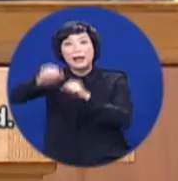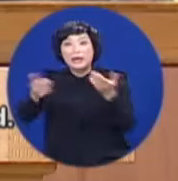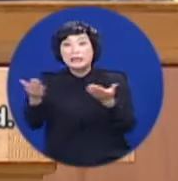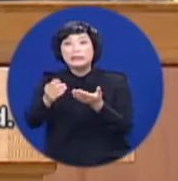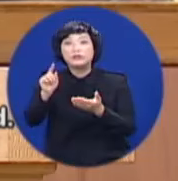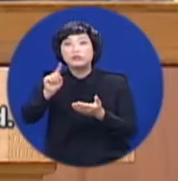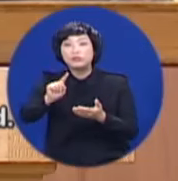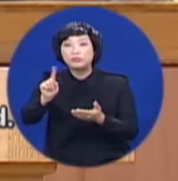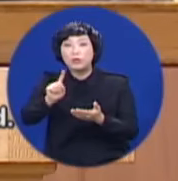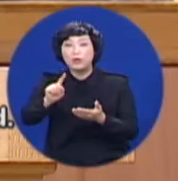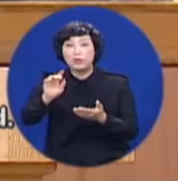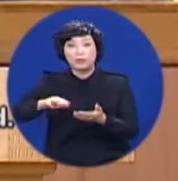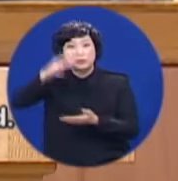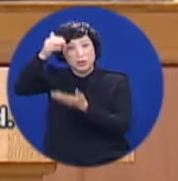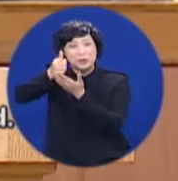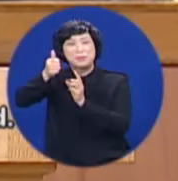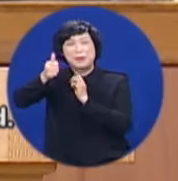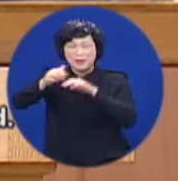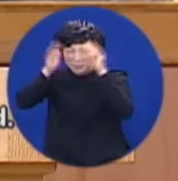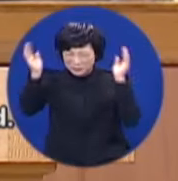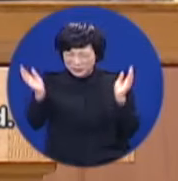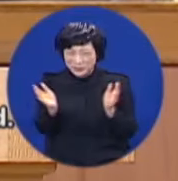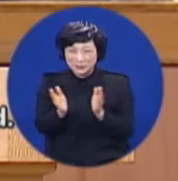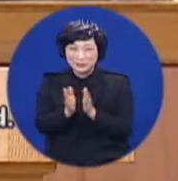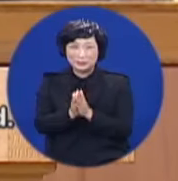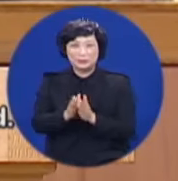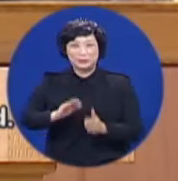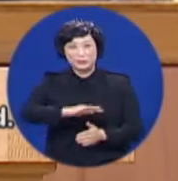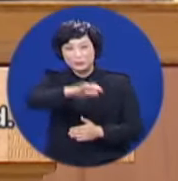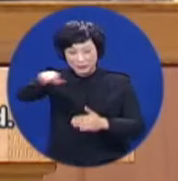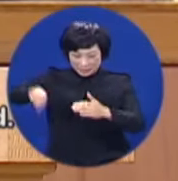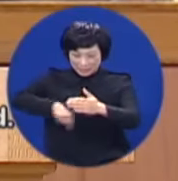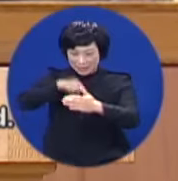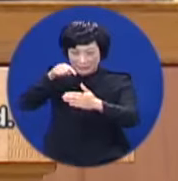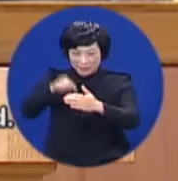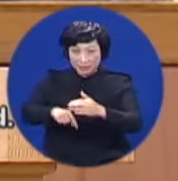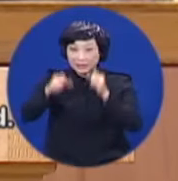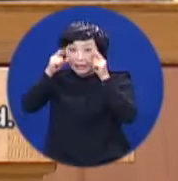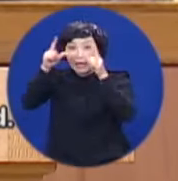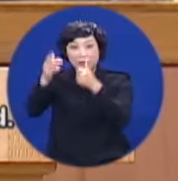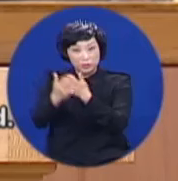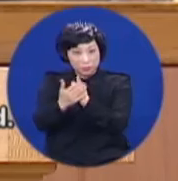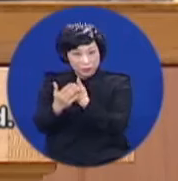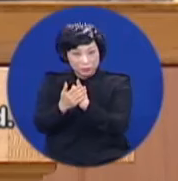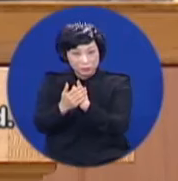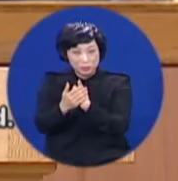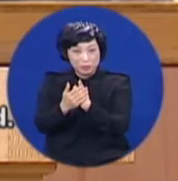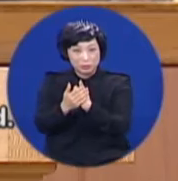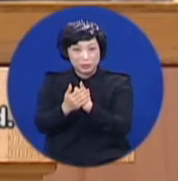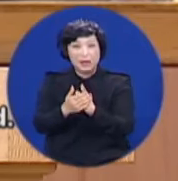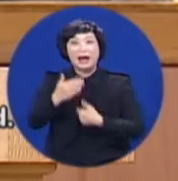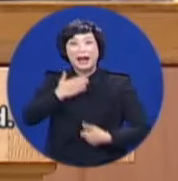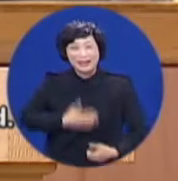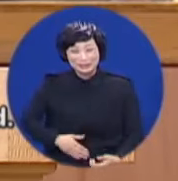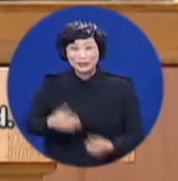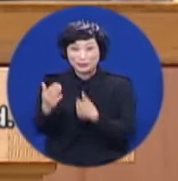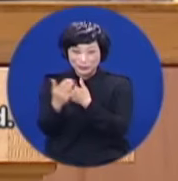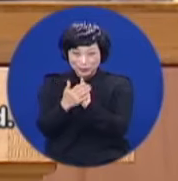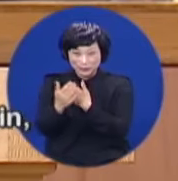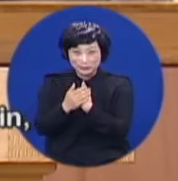성령님만이 다 우리 안에서 깨닫게 하고 알게